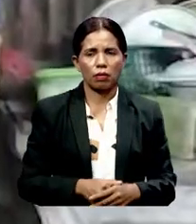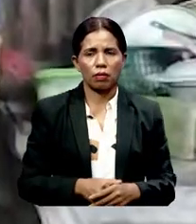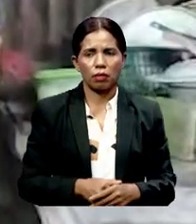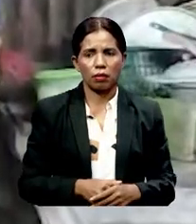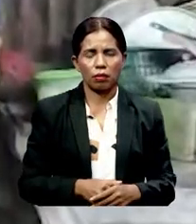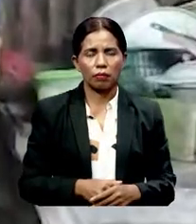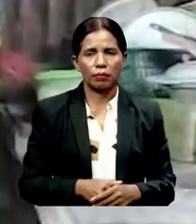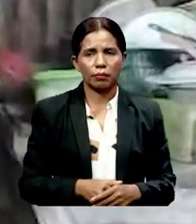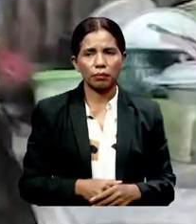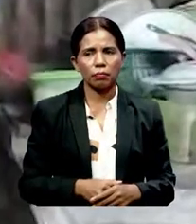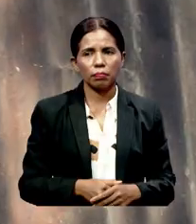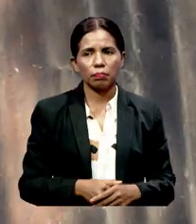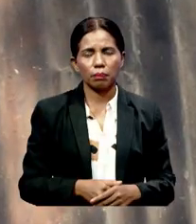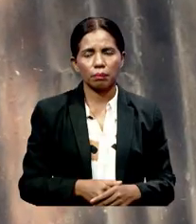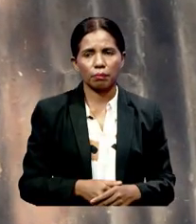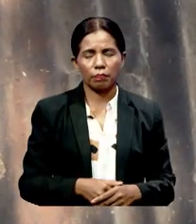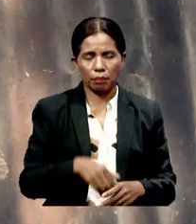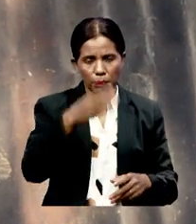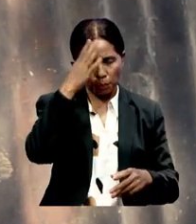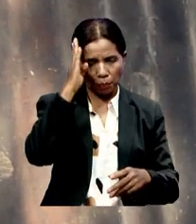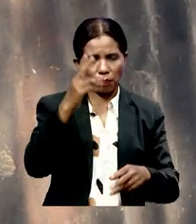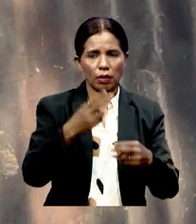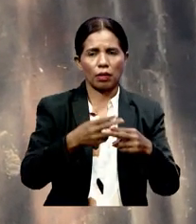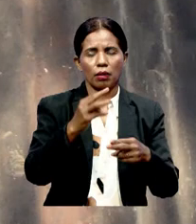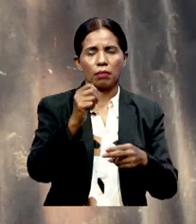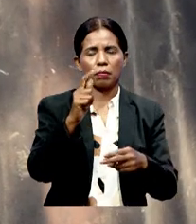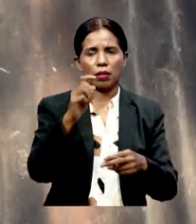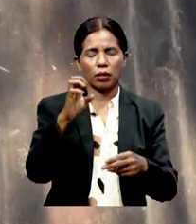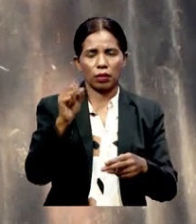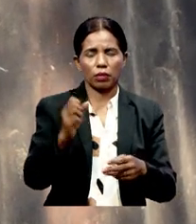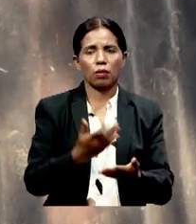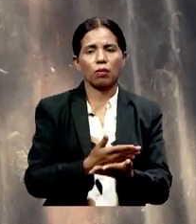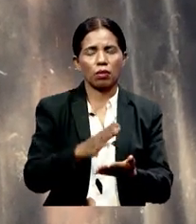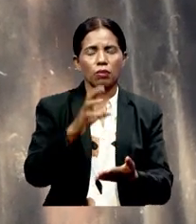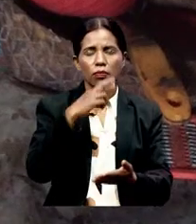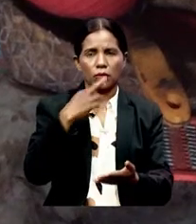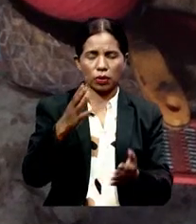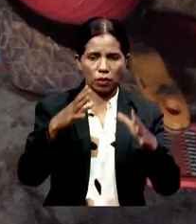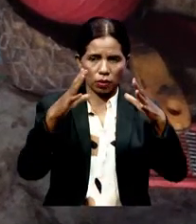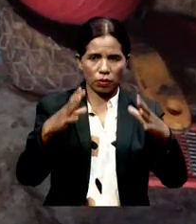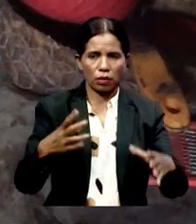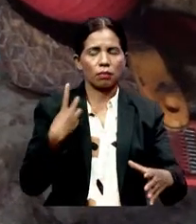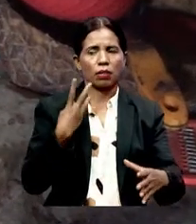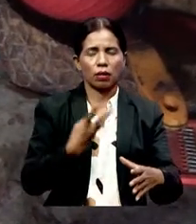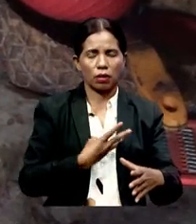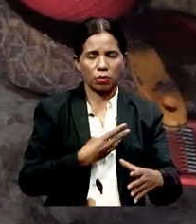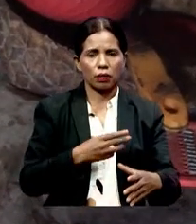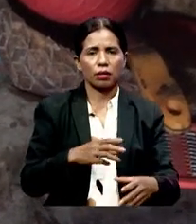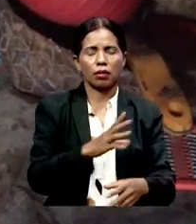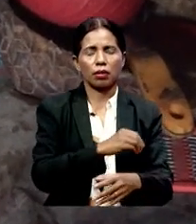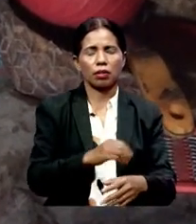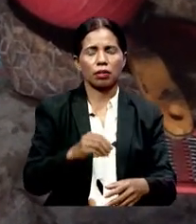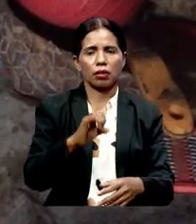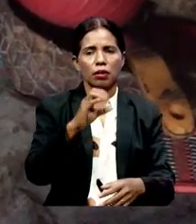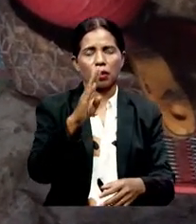mau narang masih usah muka holane cik sakai dah bawa kami. Ibu Alda ya kerai ke muka wala sakai